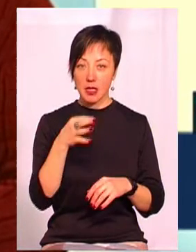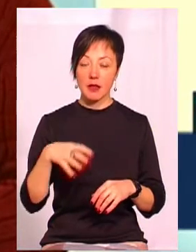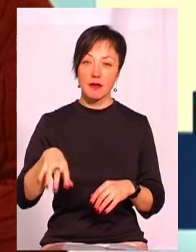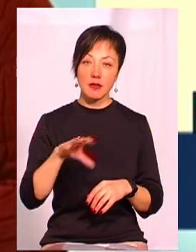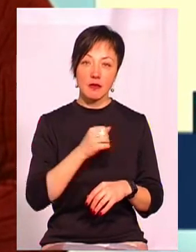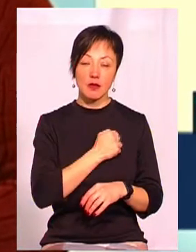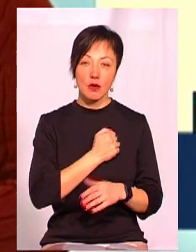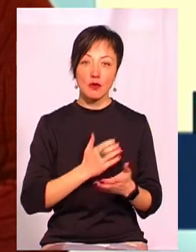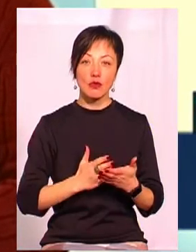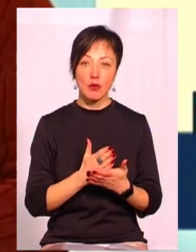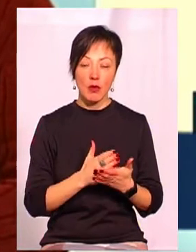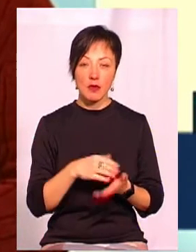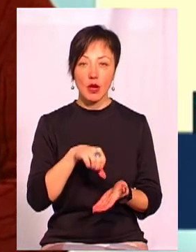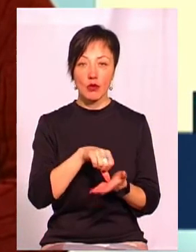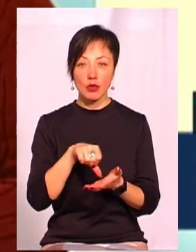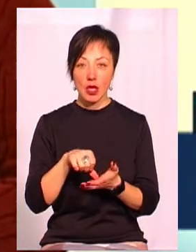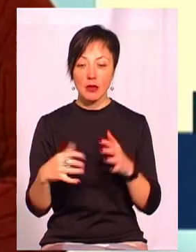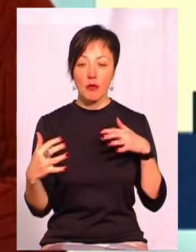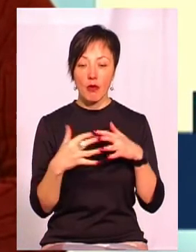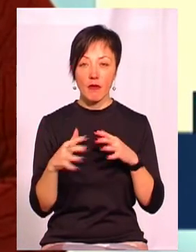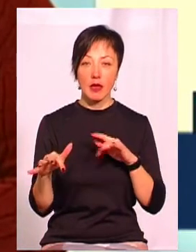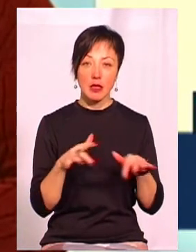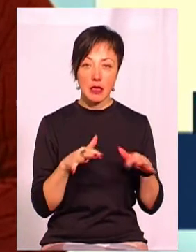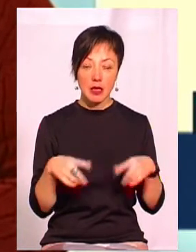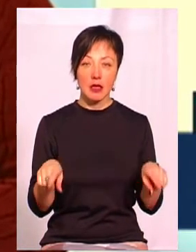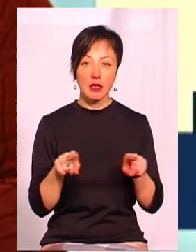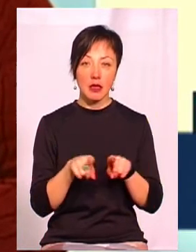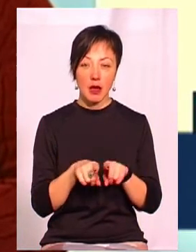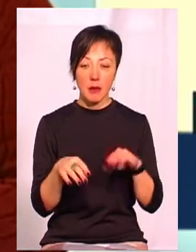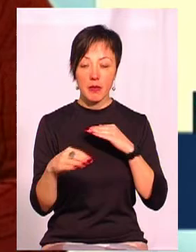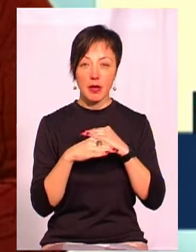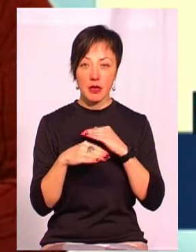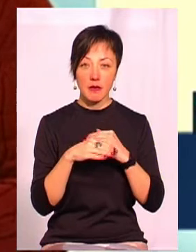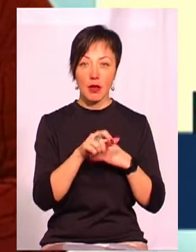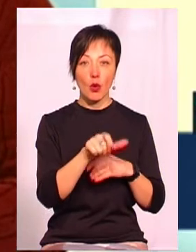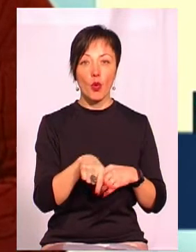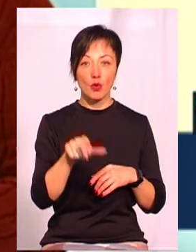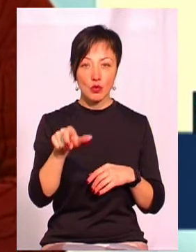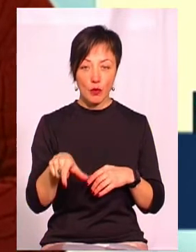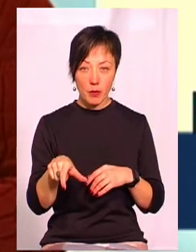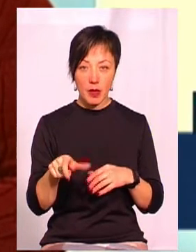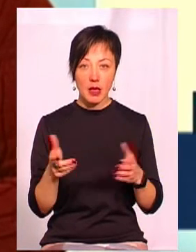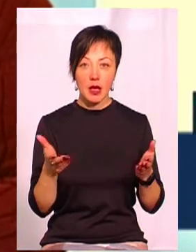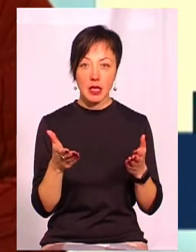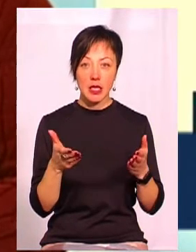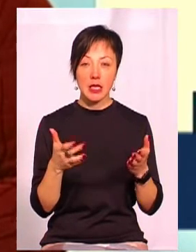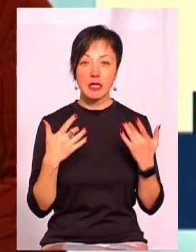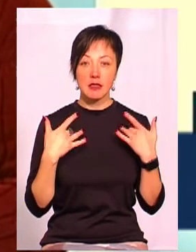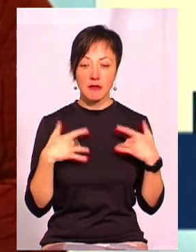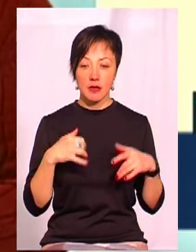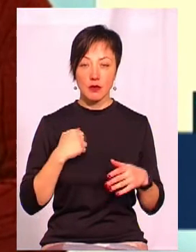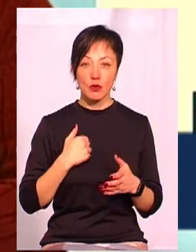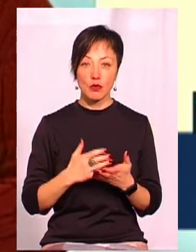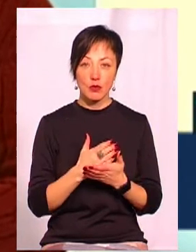всі військовослужбовці, всі учасники бойових дій та прирівняні до них особи, особи, які звільнені з